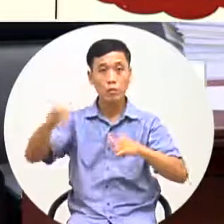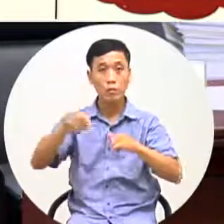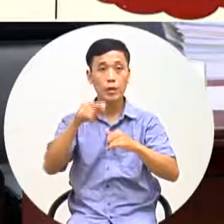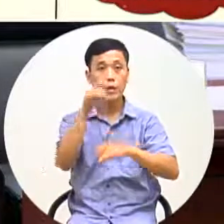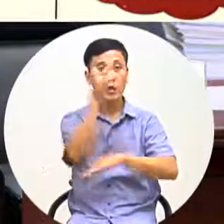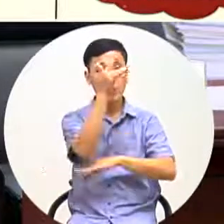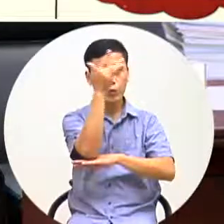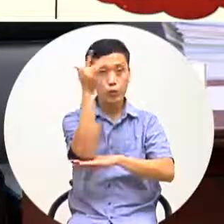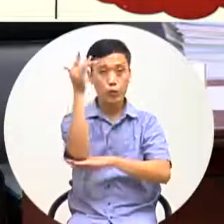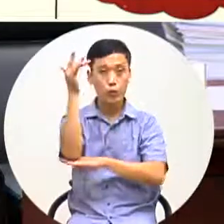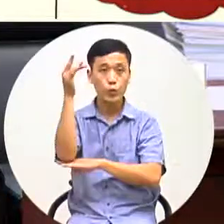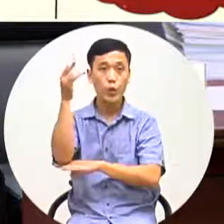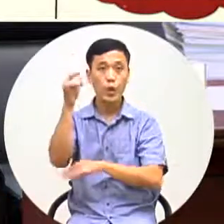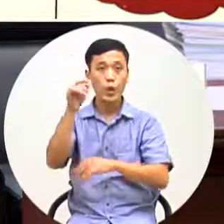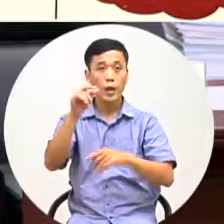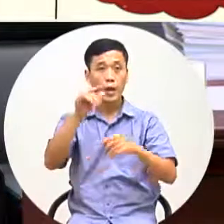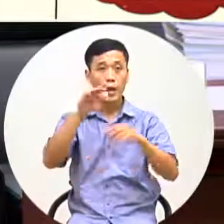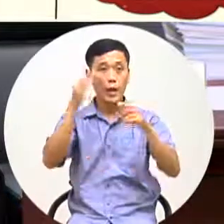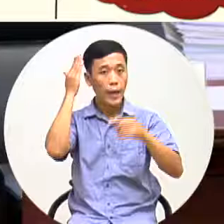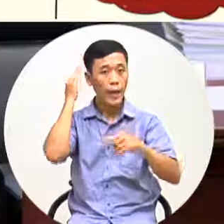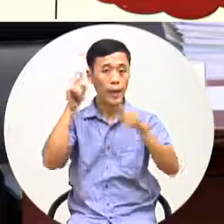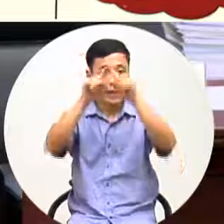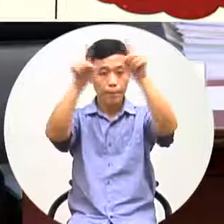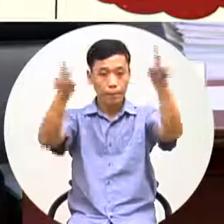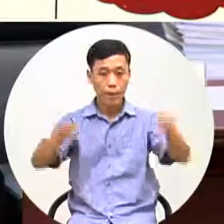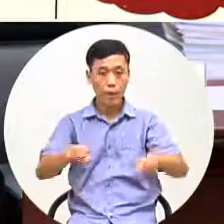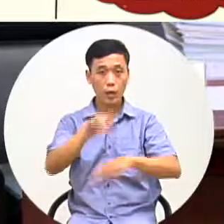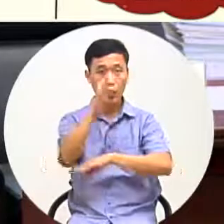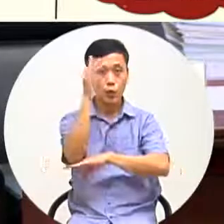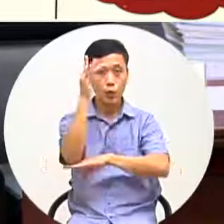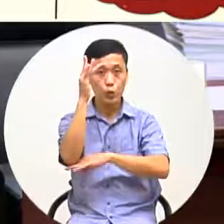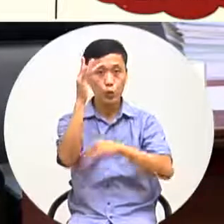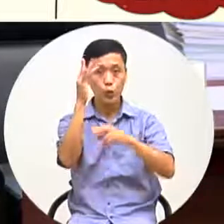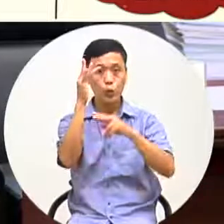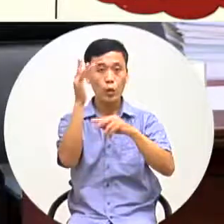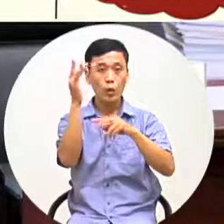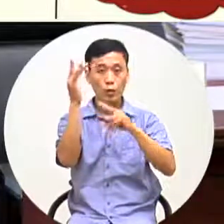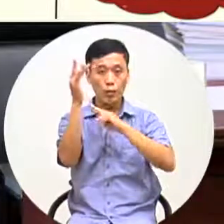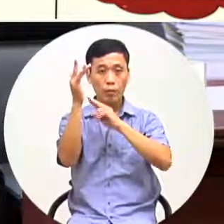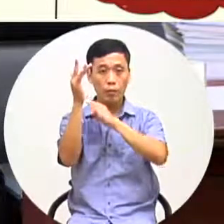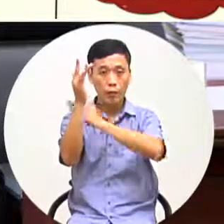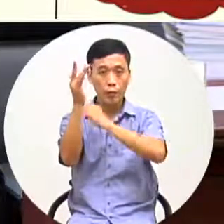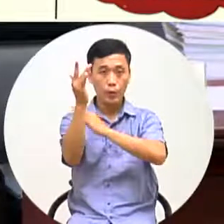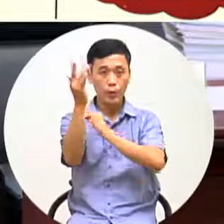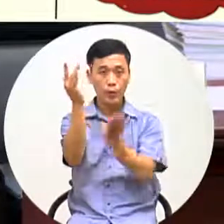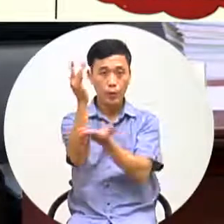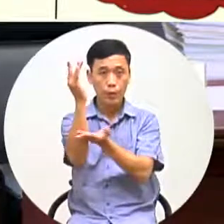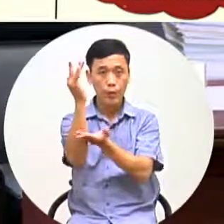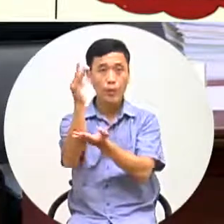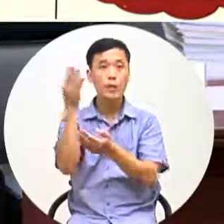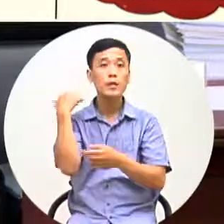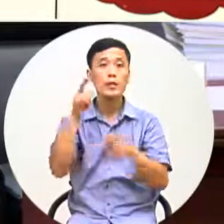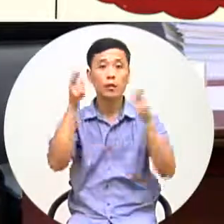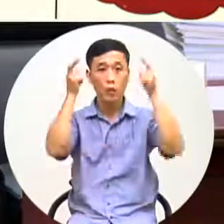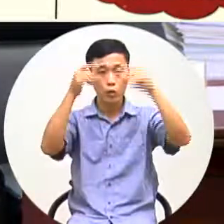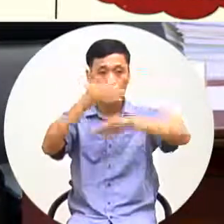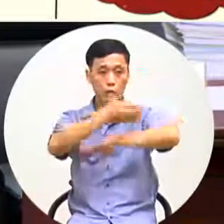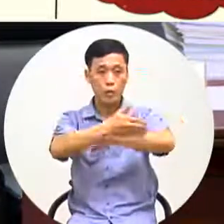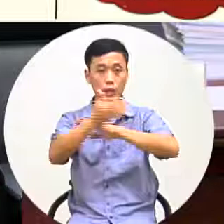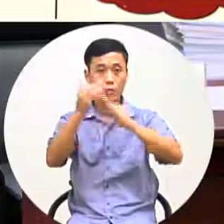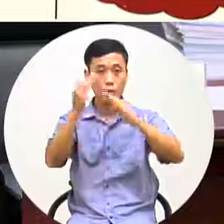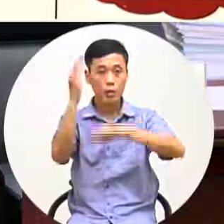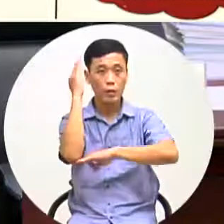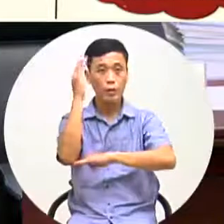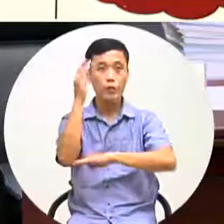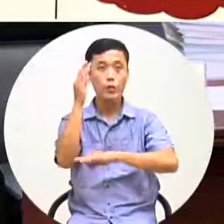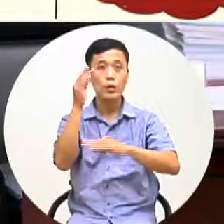这些树呢，其实是以前也是高雄县政府那个乡公所种的。那后来呢，为什么管理是变成是